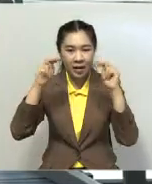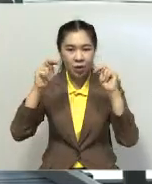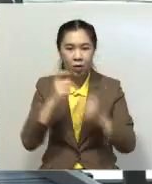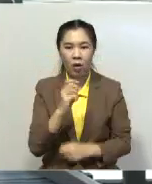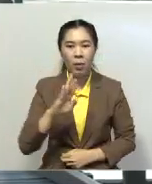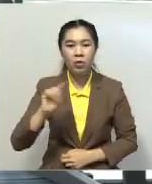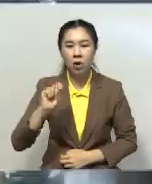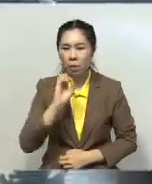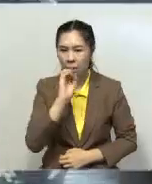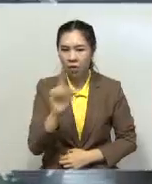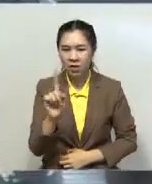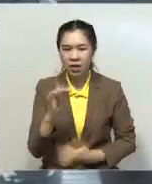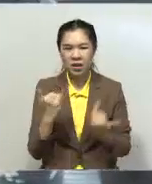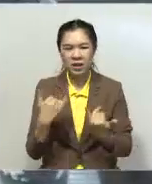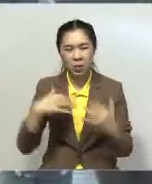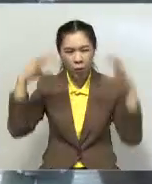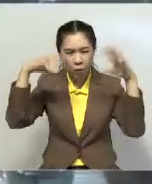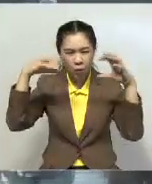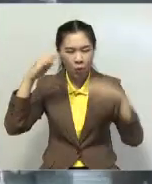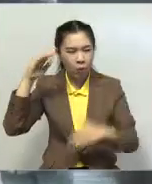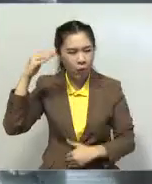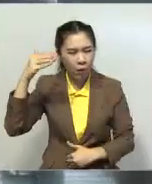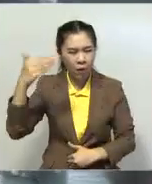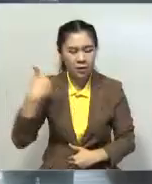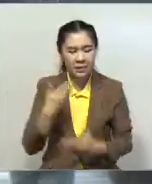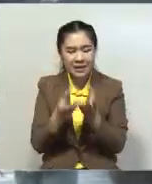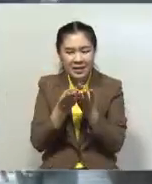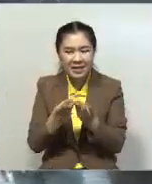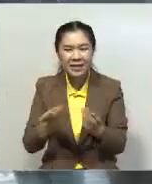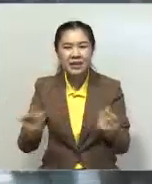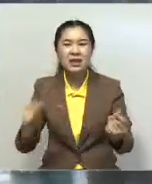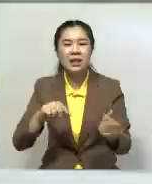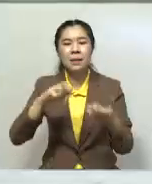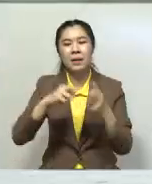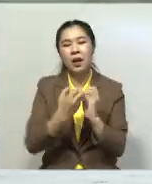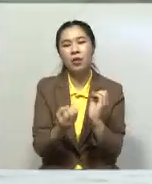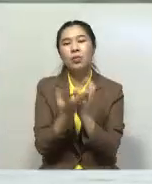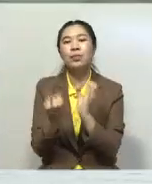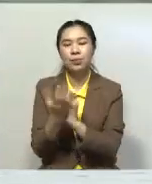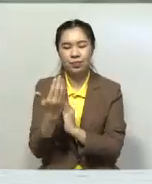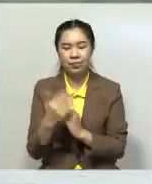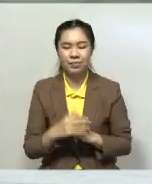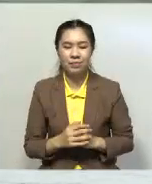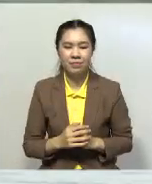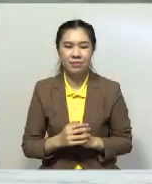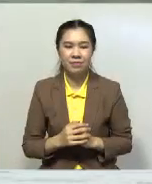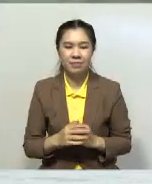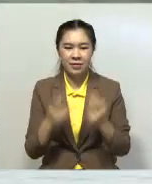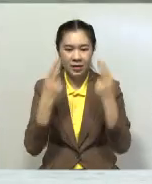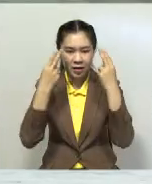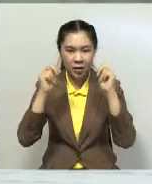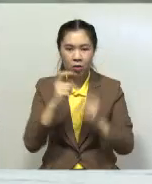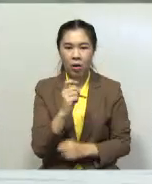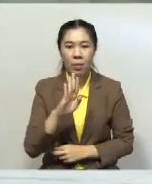ฝนตกลงมาแบบนี้ในหลายๆวันก็อาจจะทำให้ดินสไลด์ลงมาสร้างความเสียหายเพิ่มเติมได้ค่ะเดี๋ยวเราไปฟังเสียงของนายกอบต.